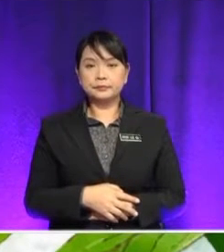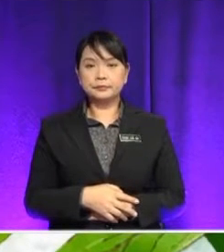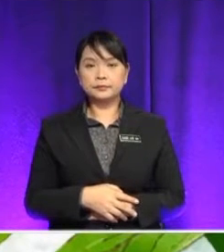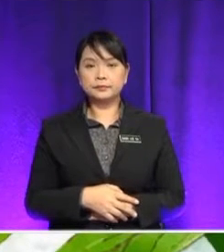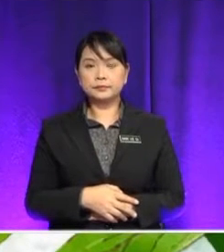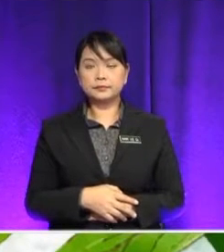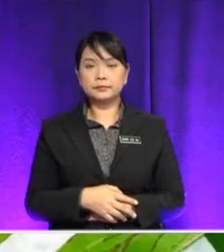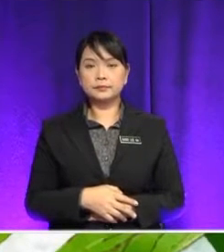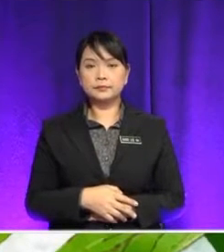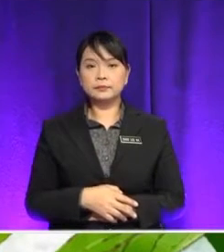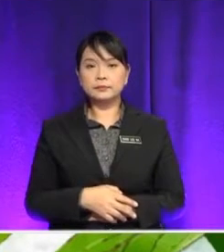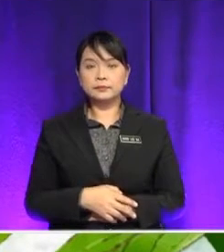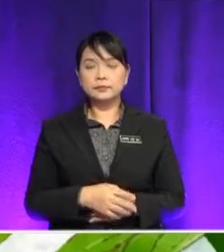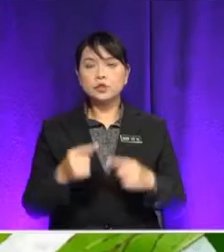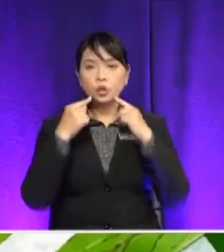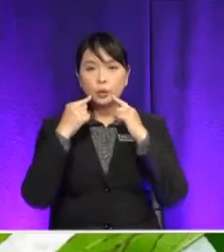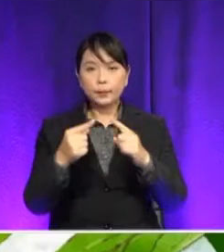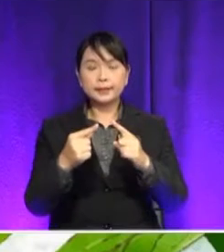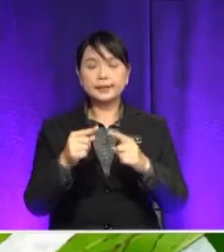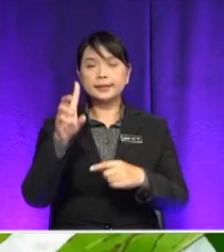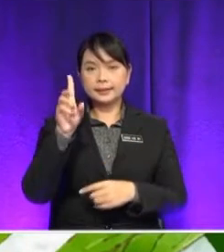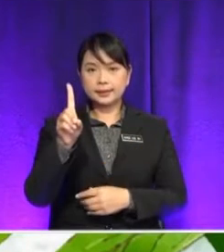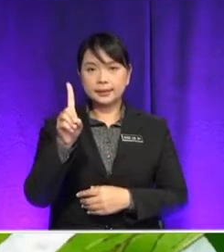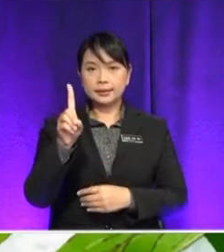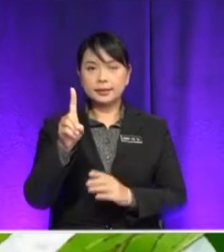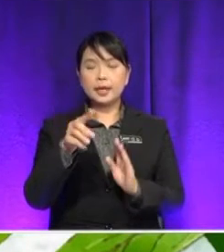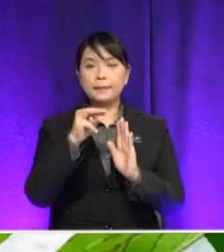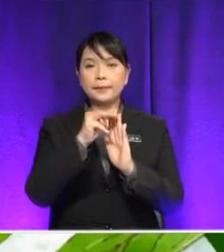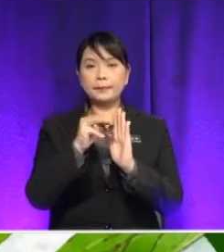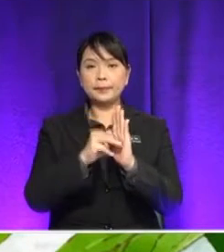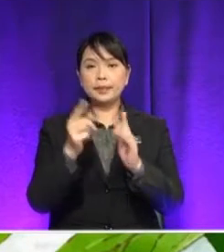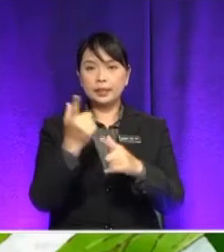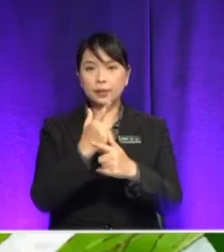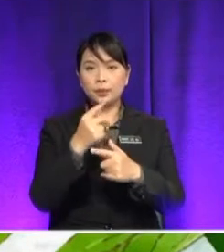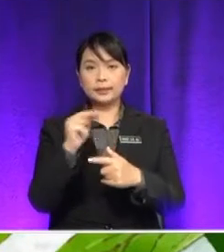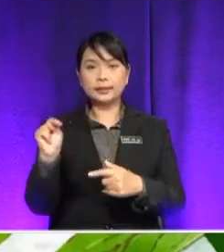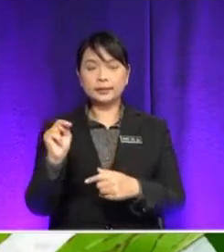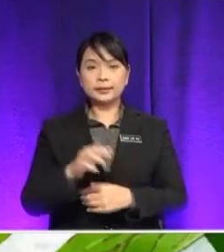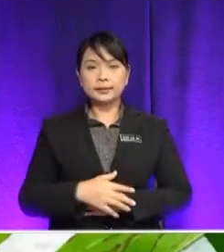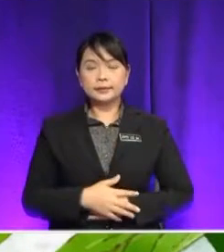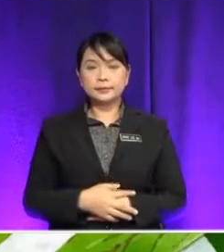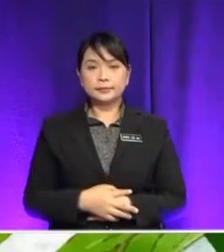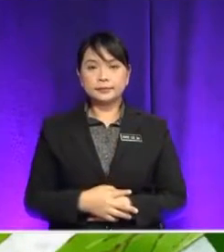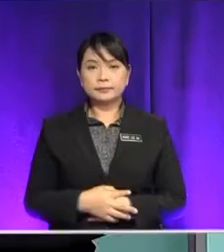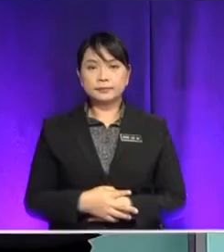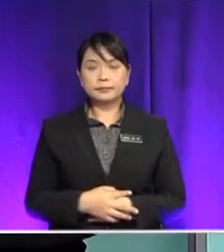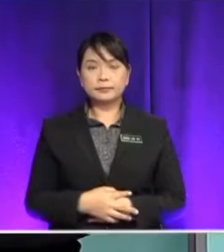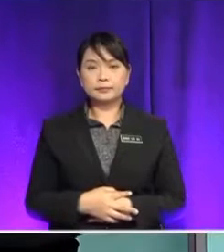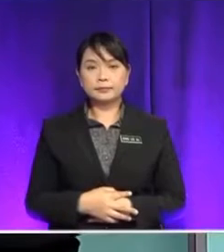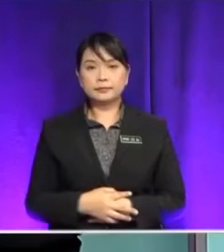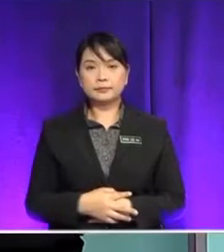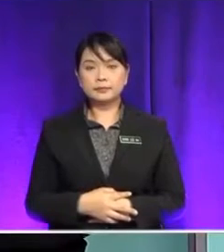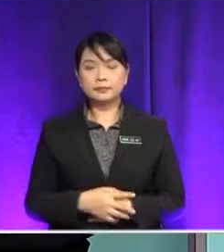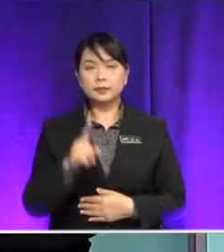dia Melawai membawa Oke yakni dia satu halangan Oke kita belajar sebelum nih satu halangan